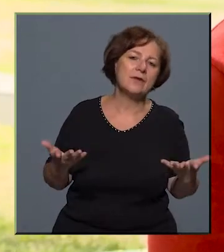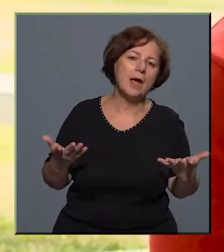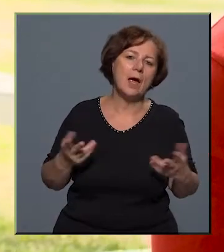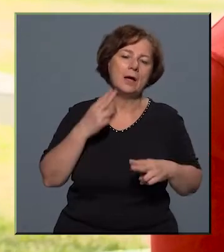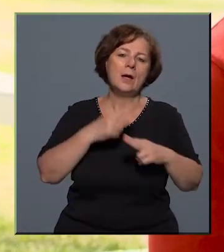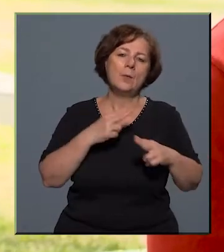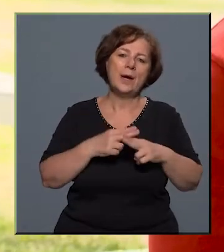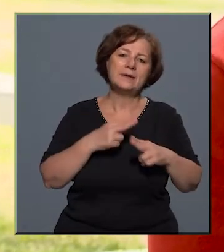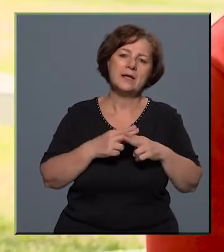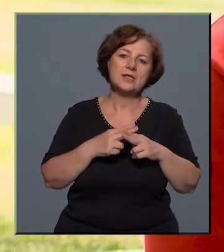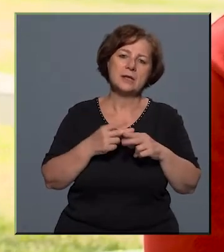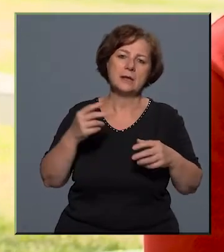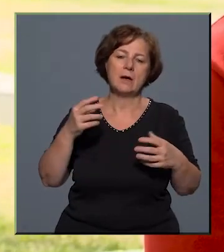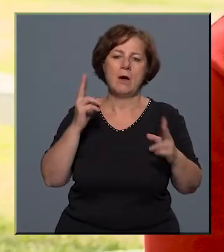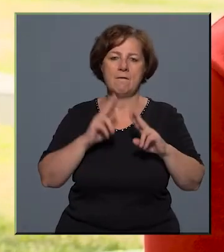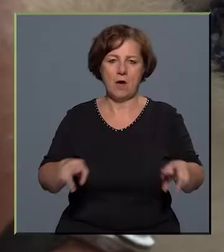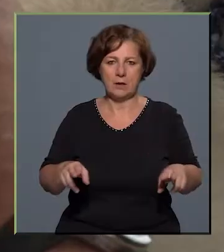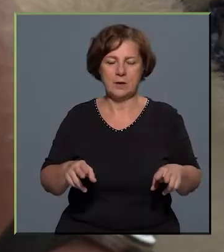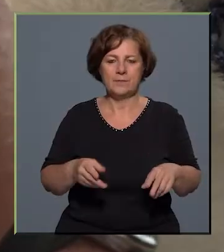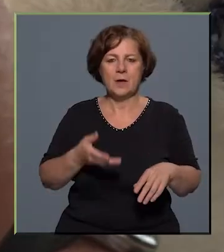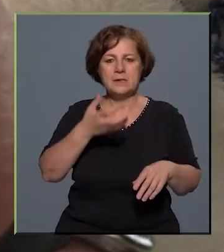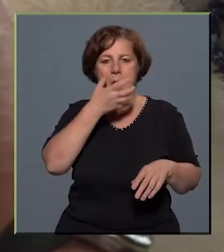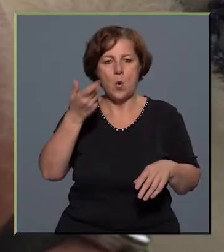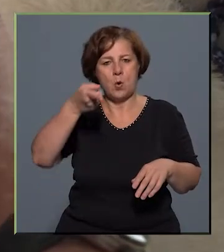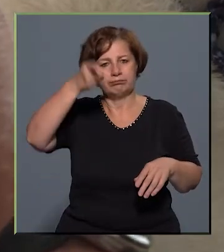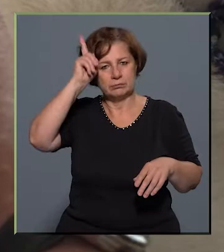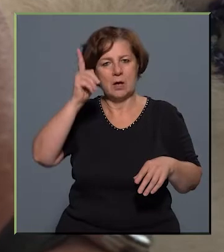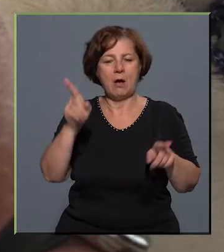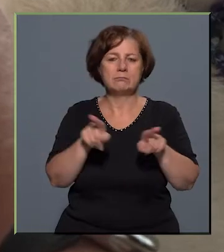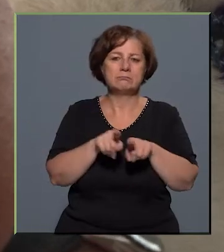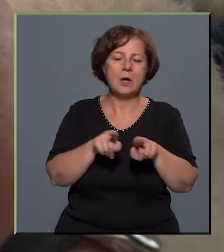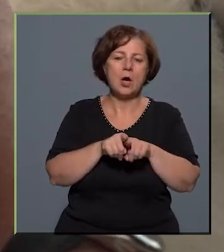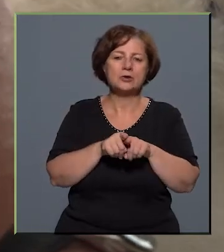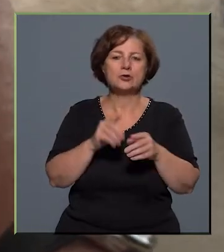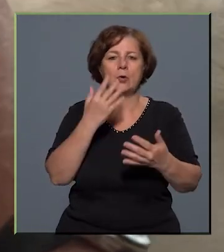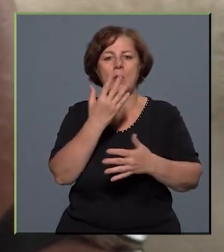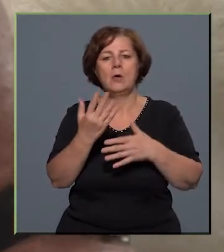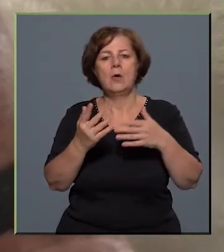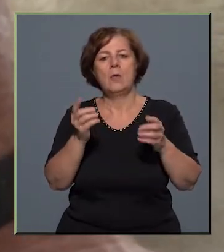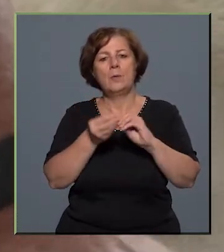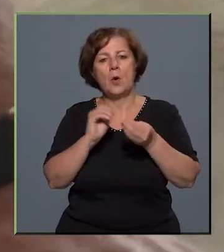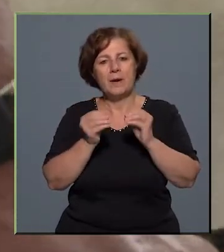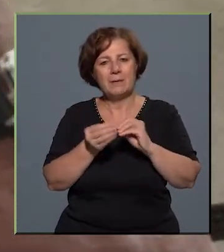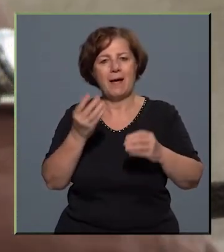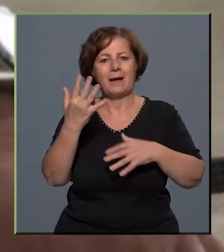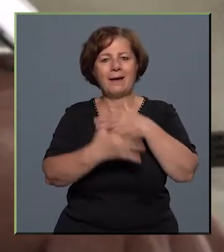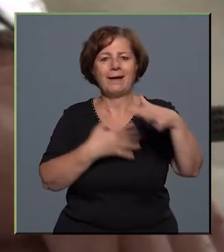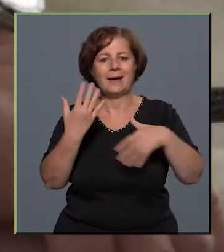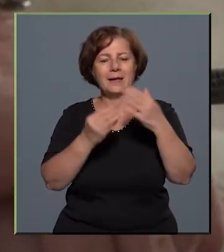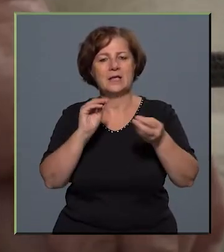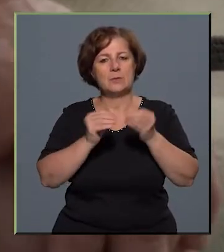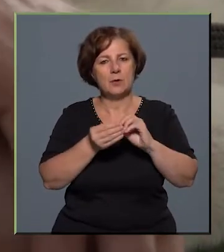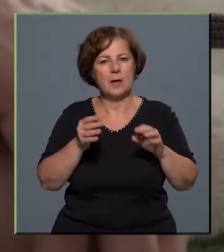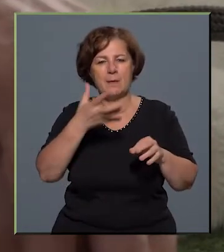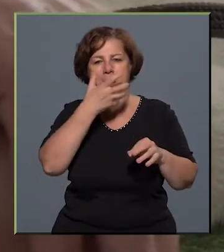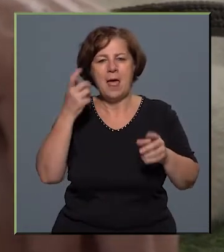illetve betegség lép fel. Az ilyen hőguta jellegű problémák és keringési problémák azért pláne